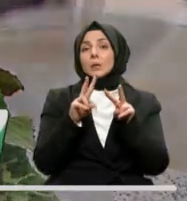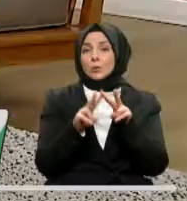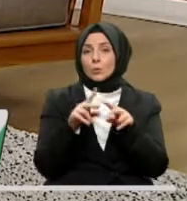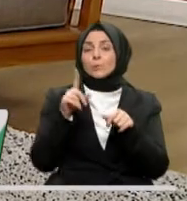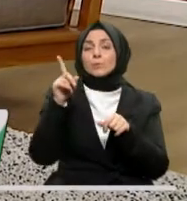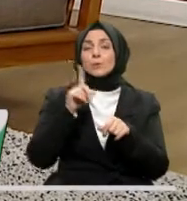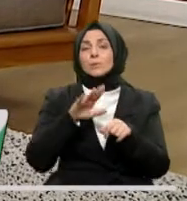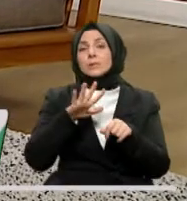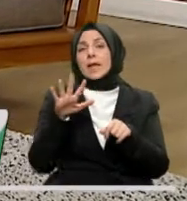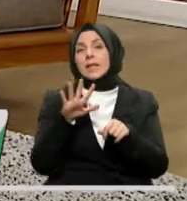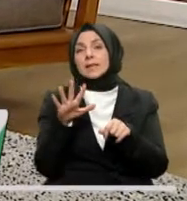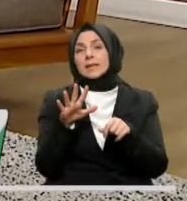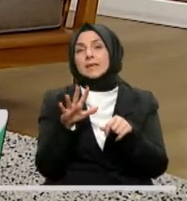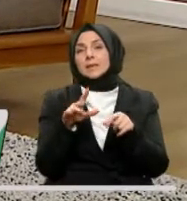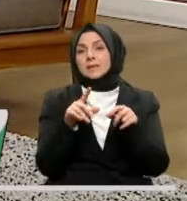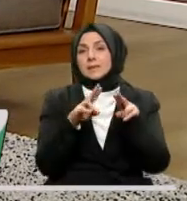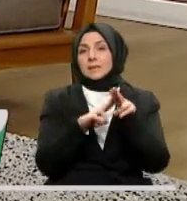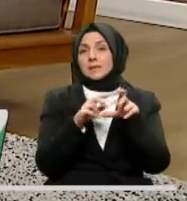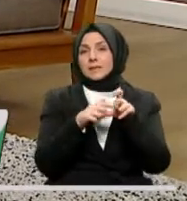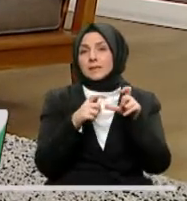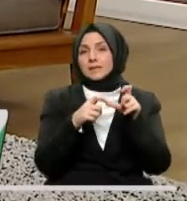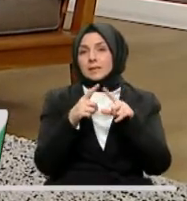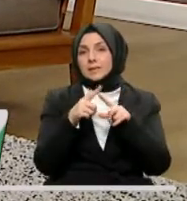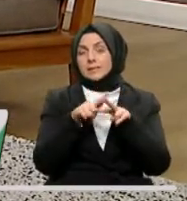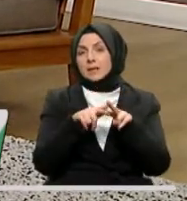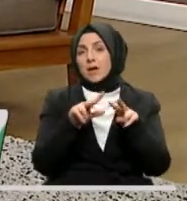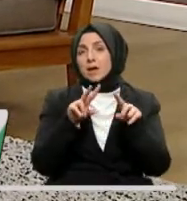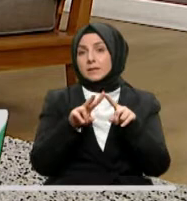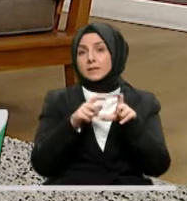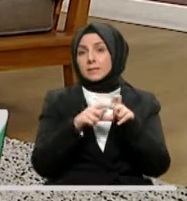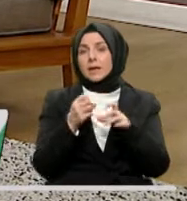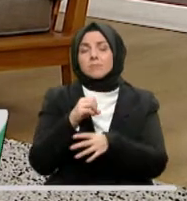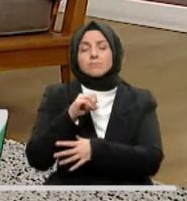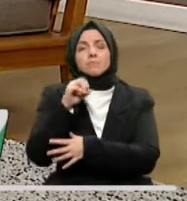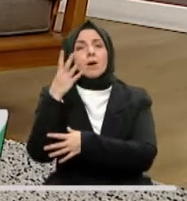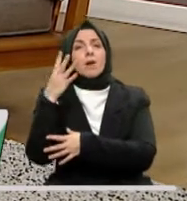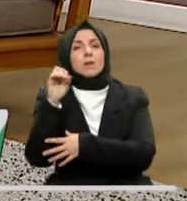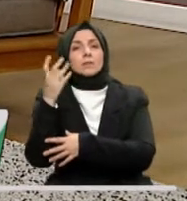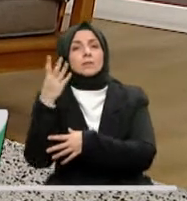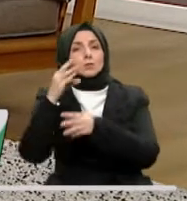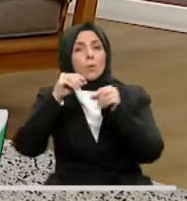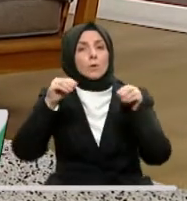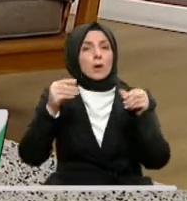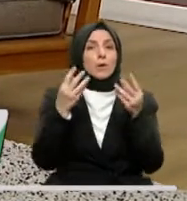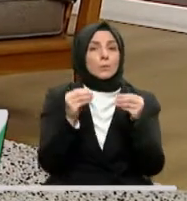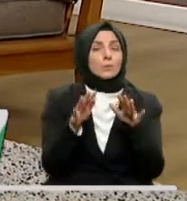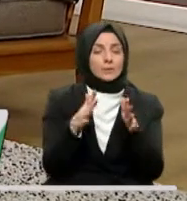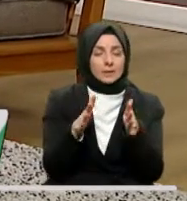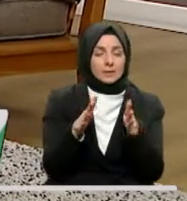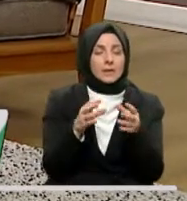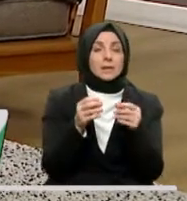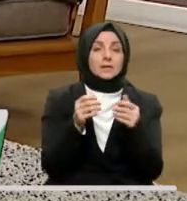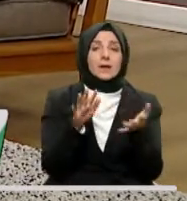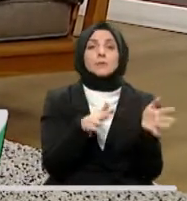karşılaşabilirsiniz ya da şöyle bir şey var hepimizin etrafında ağaç Var Aşağı Bakın Şu an tam ya Evet evet sonbahar ve